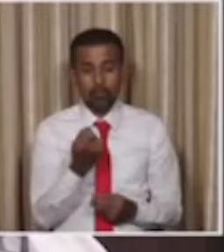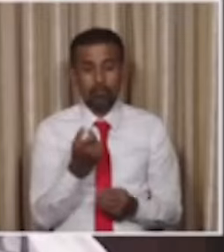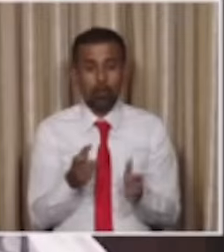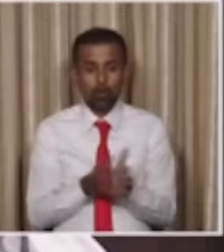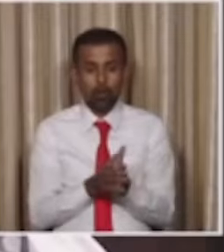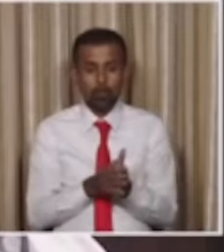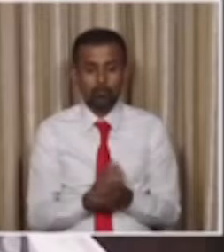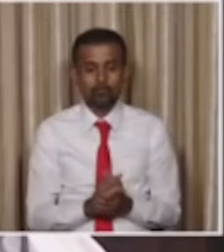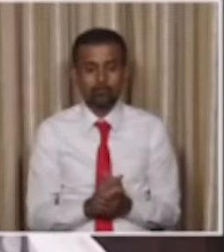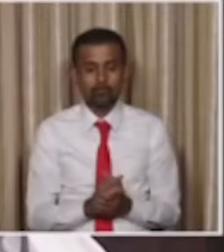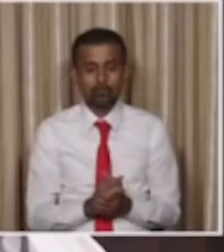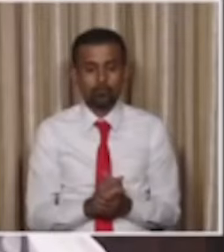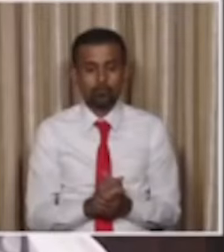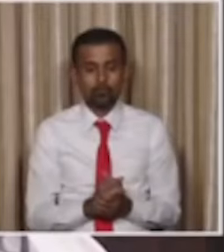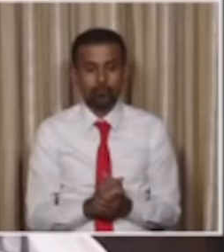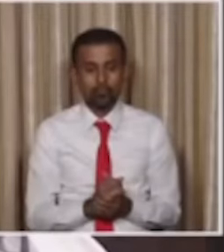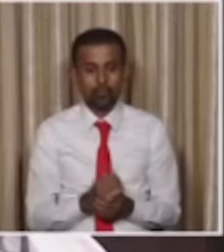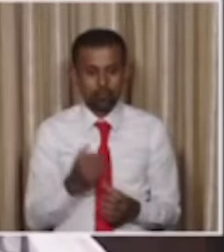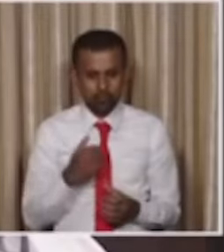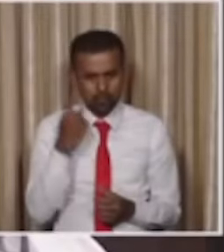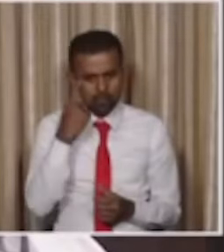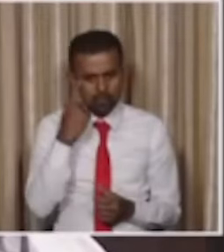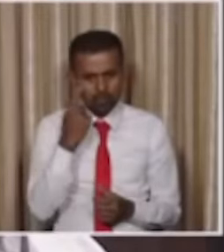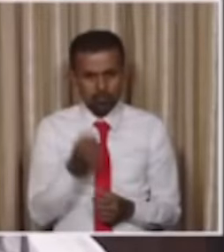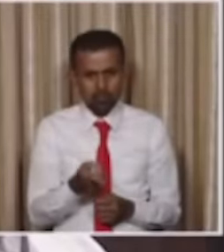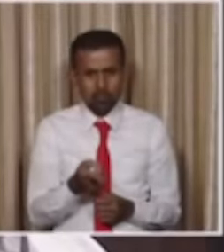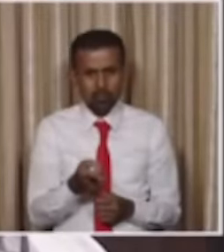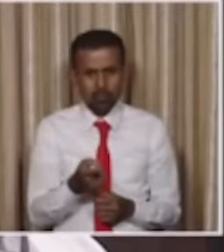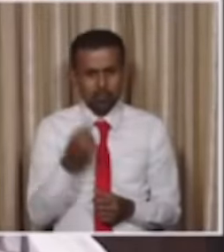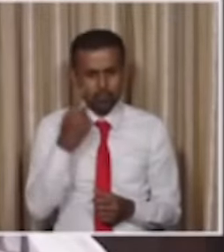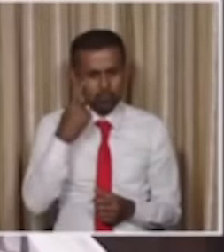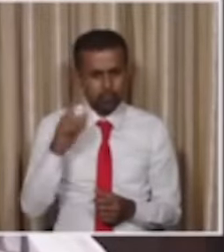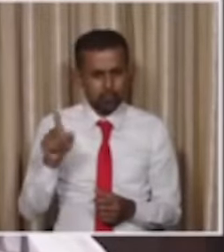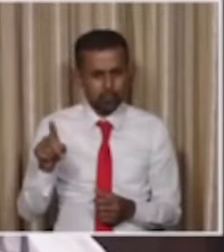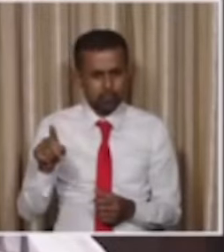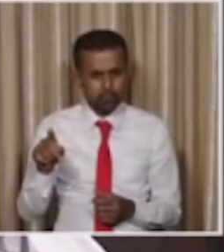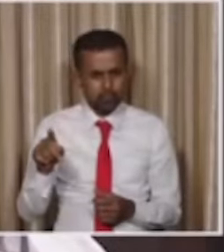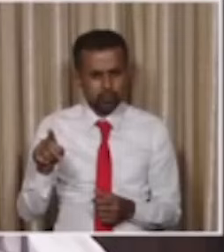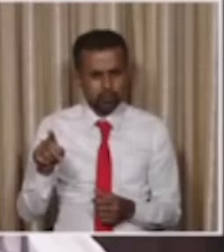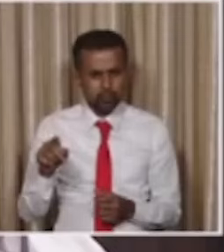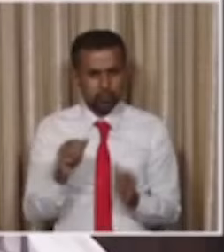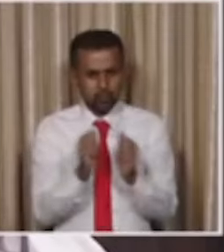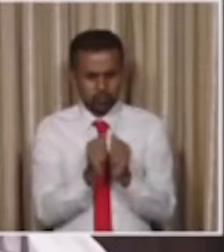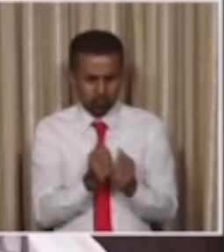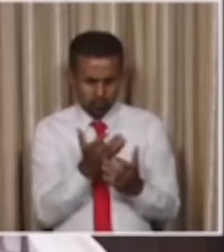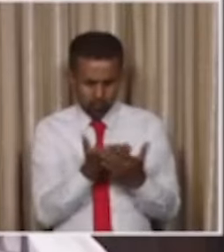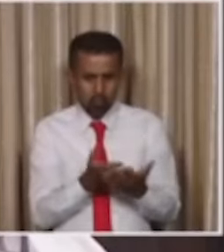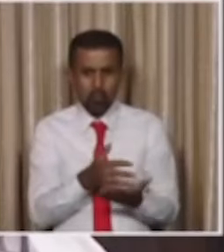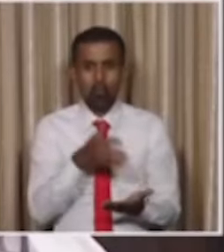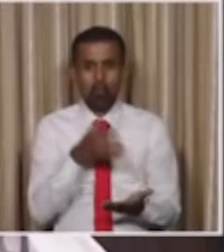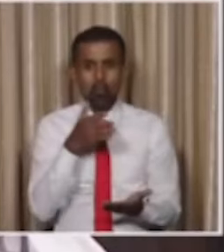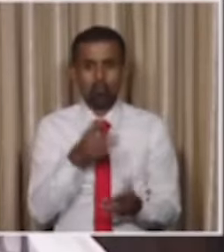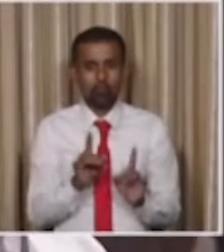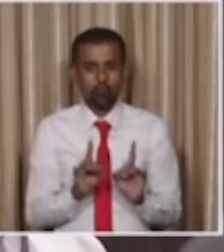සභාවට. හැබැයි මේකේ මම හිතනවා විශාල සැක සහිත කටයුතු ගණනාවක් තියෙනවා. මේක මේ